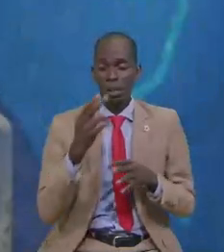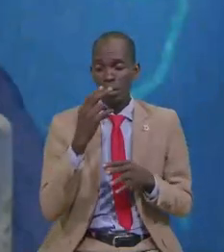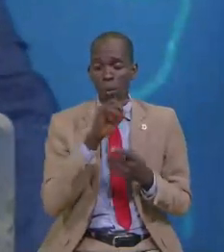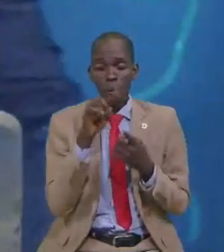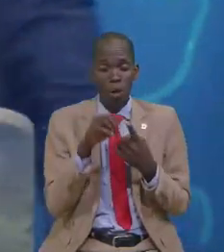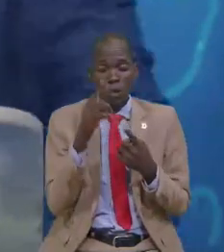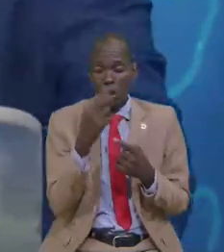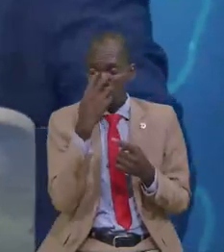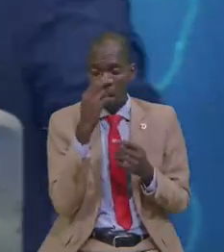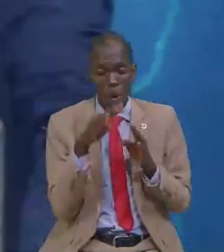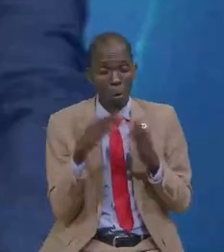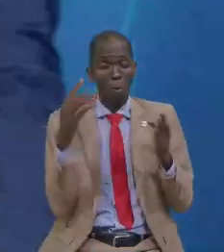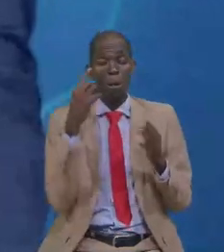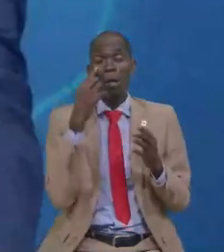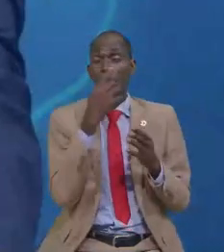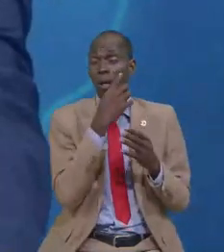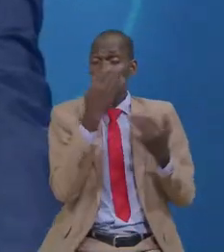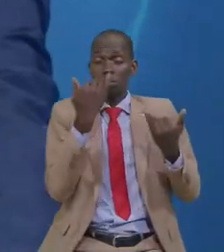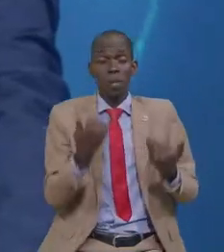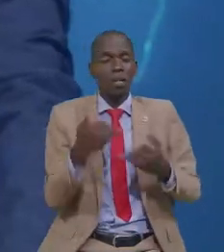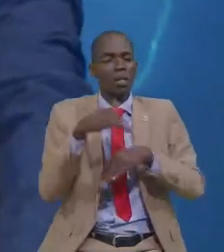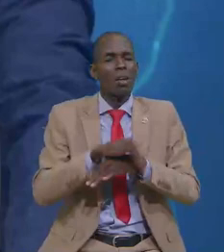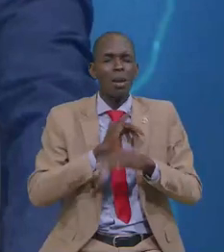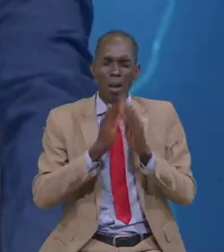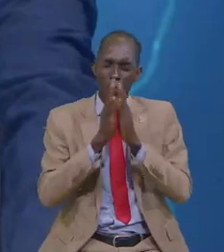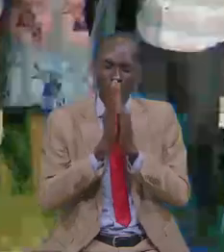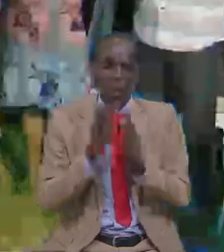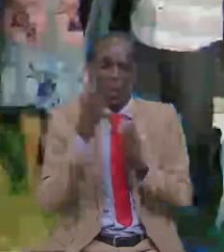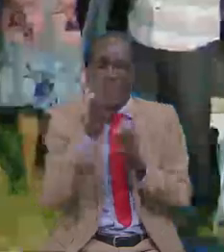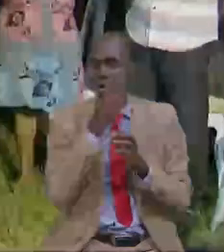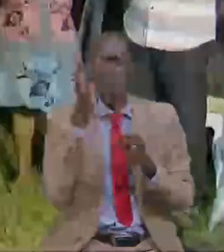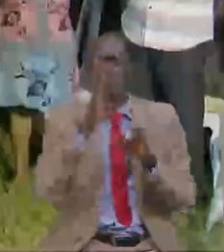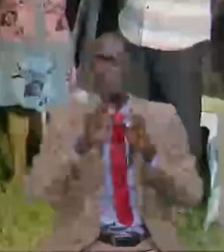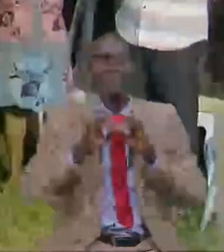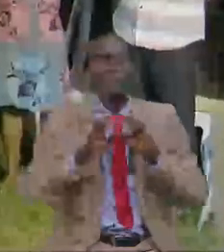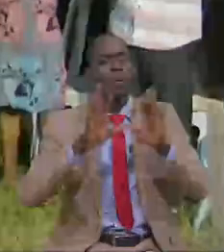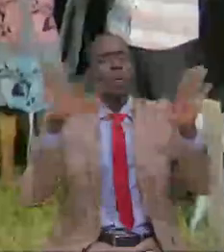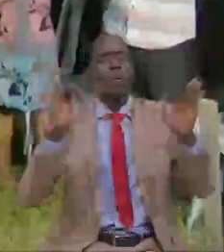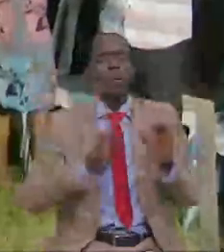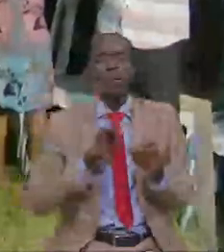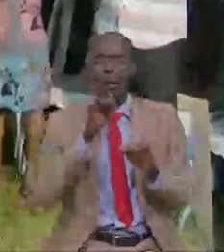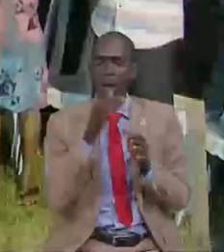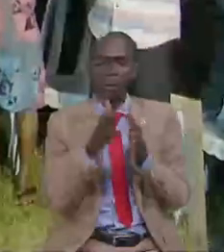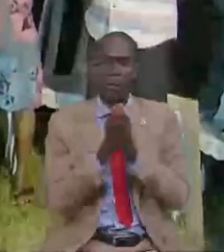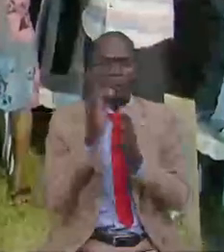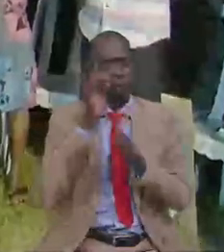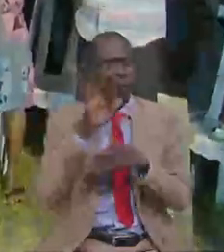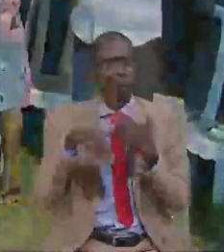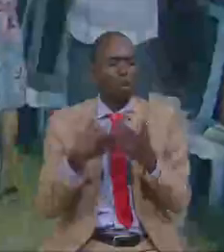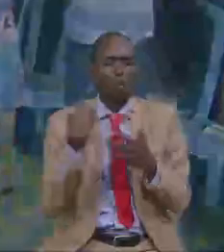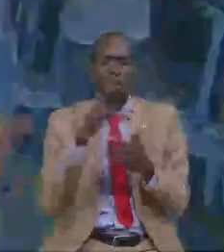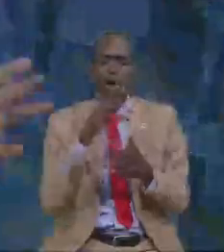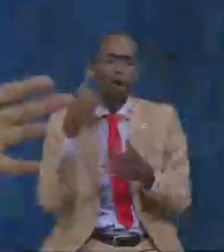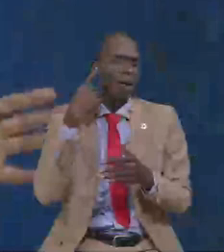Lorsque les aveugles ouvriront les yeux ce soir, je prie qu'ils aient une vision